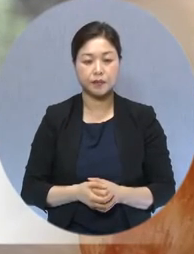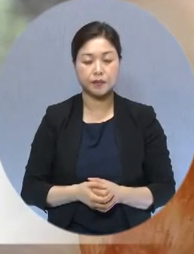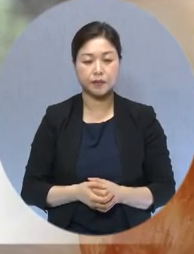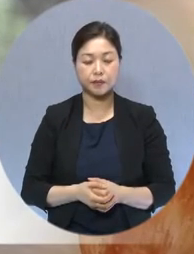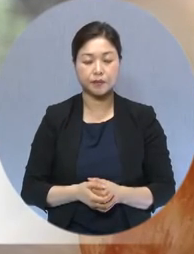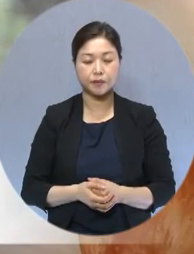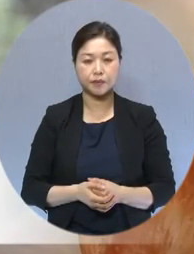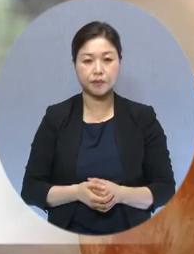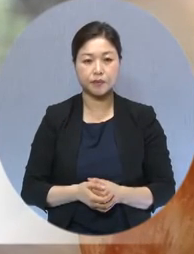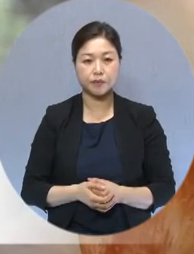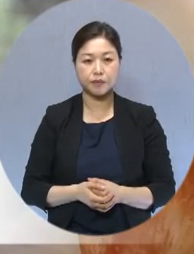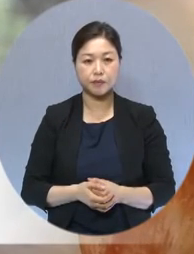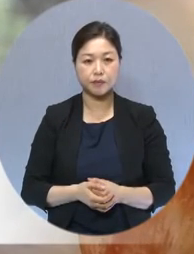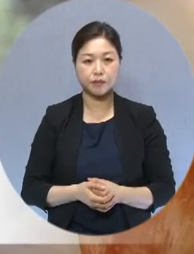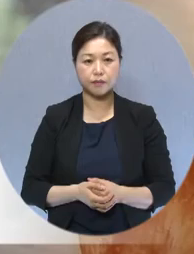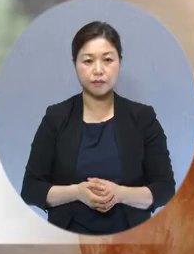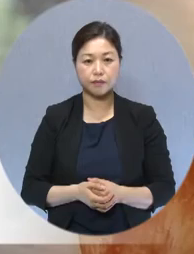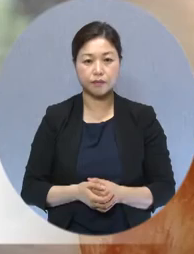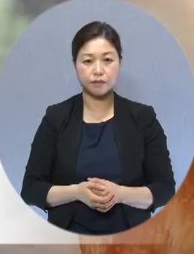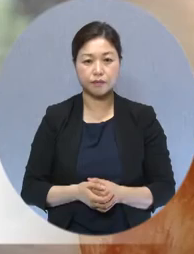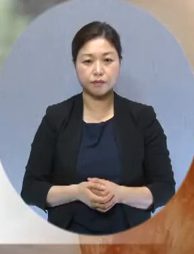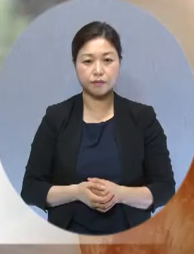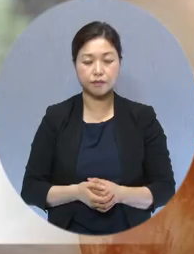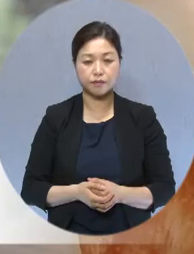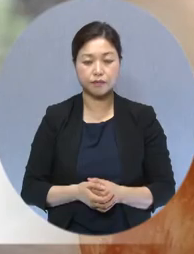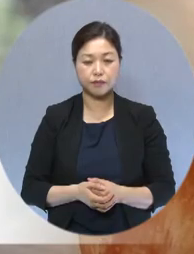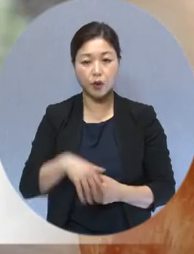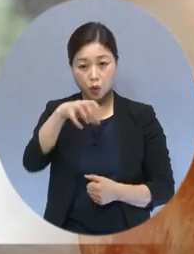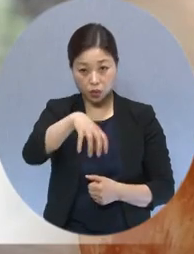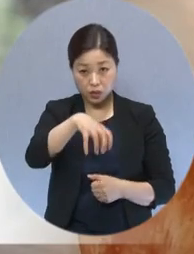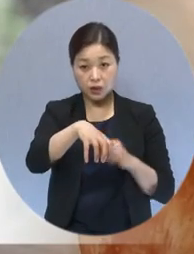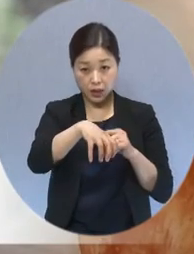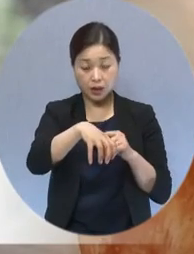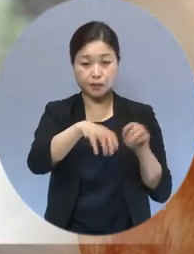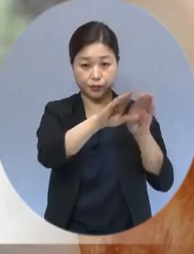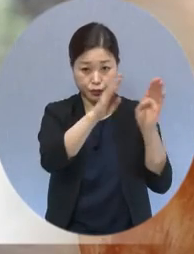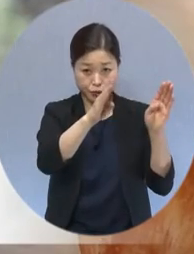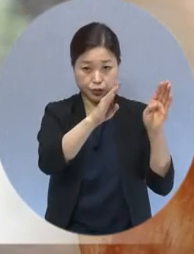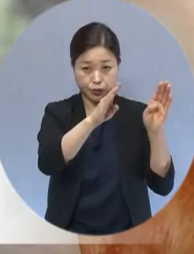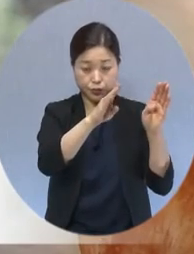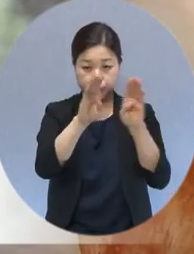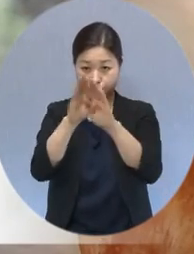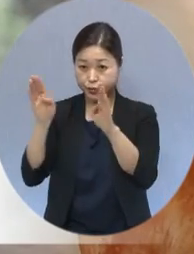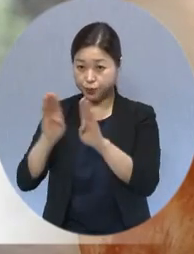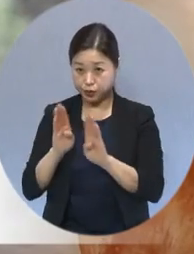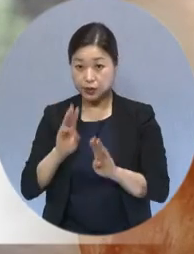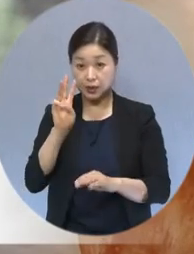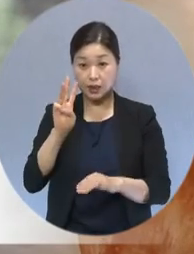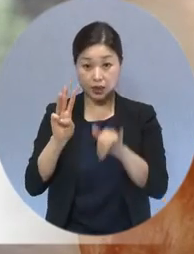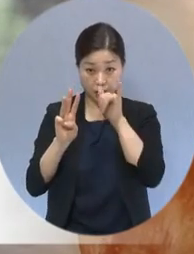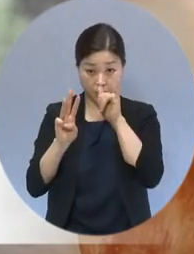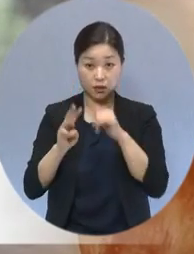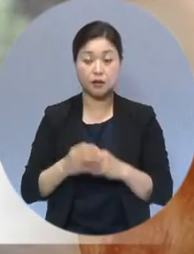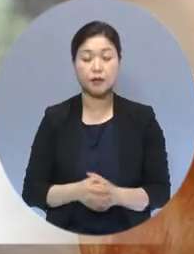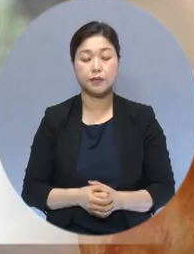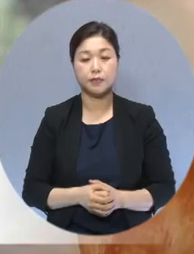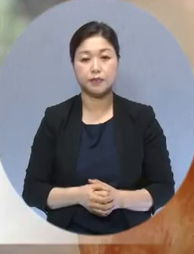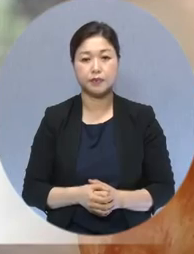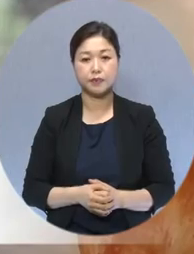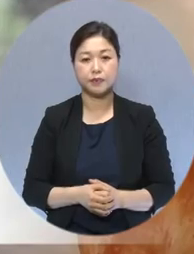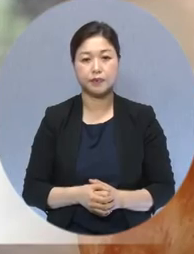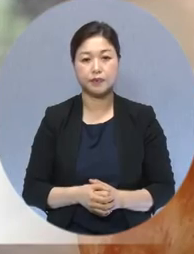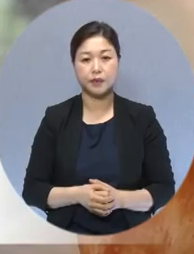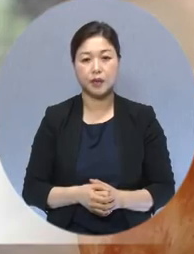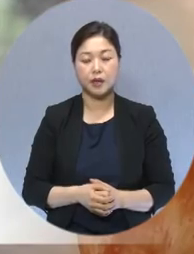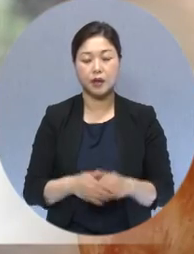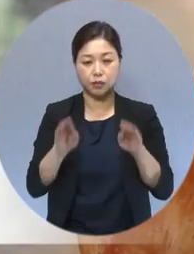우리가 현재 저기 갤러리가 문이 세 개가 있어요. 그 세 개를 통해서